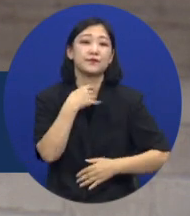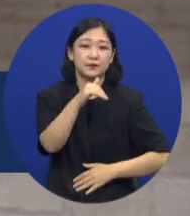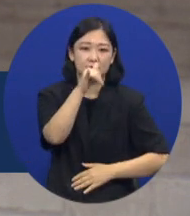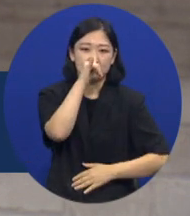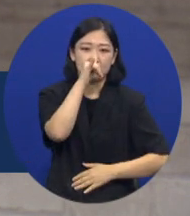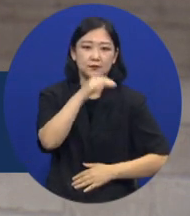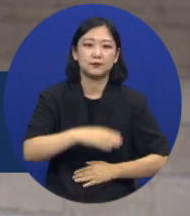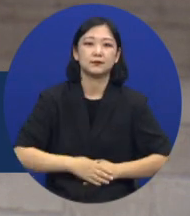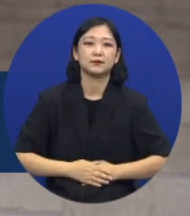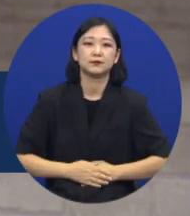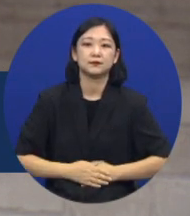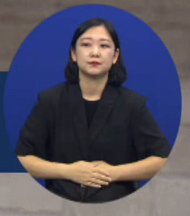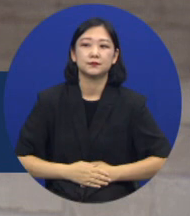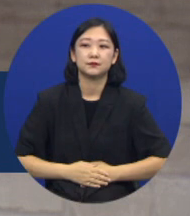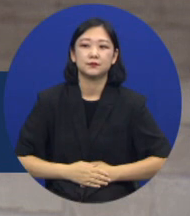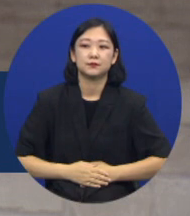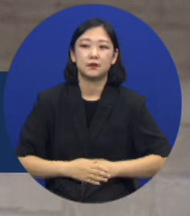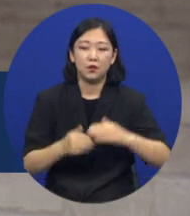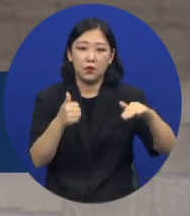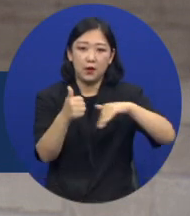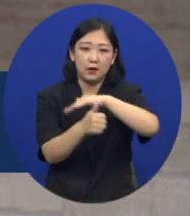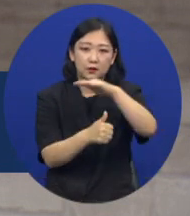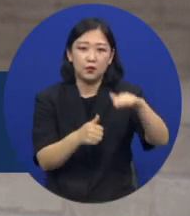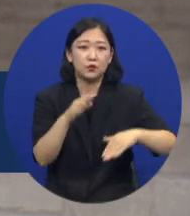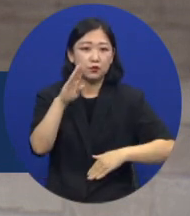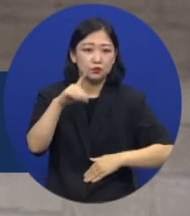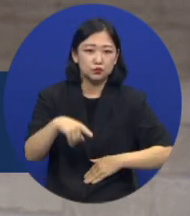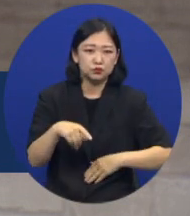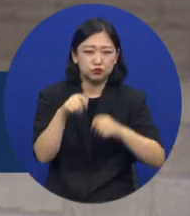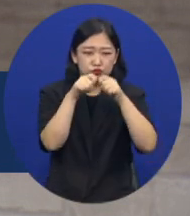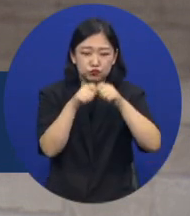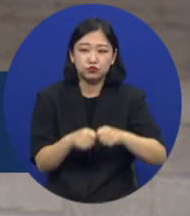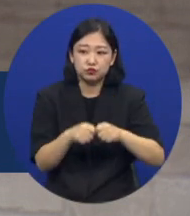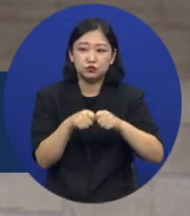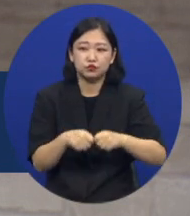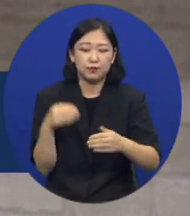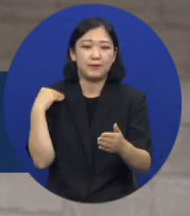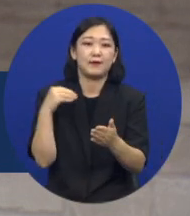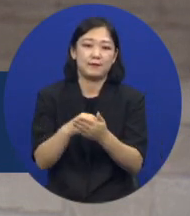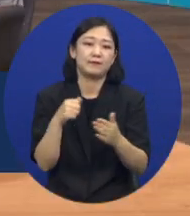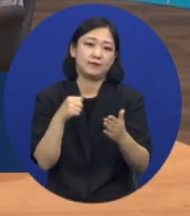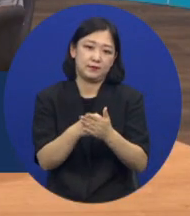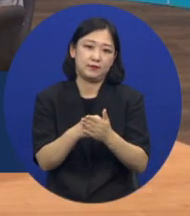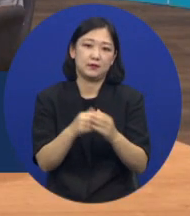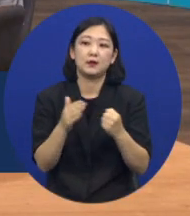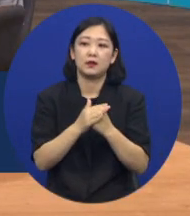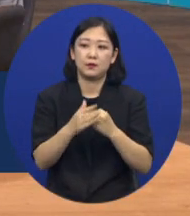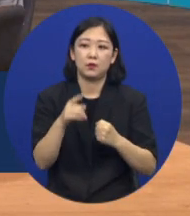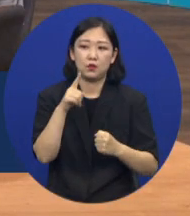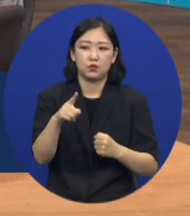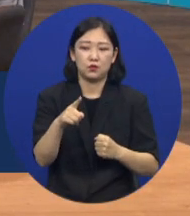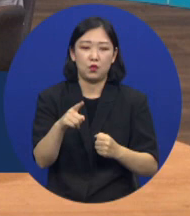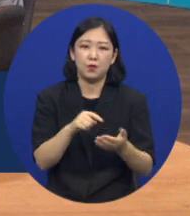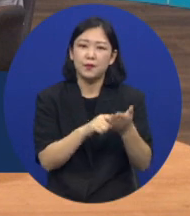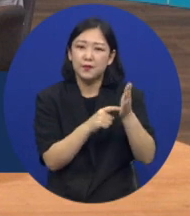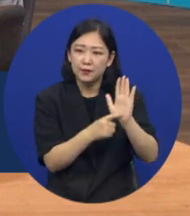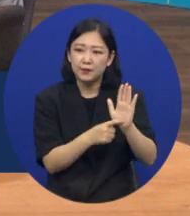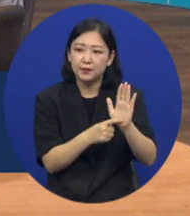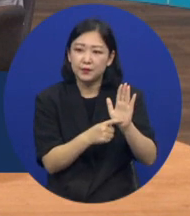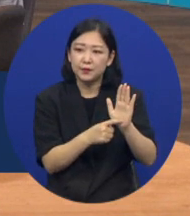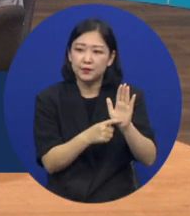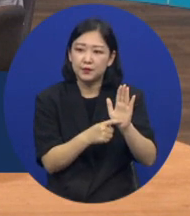적이 있구요 어 즉 환경부가 구체적으로 반려 라는 결정을 내렸기 때문에 그것을 가시화 해내는